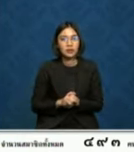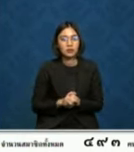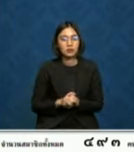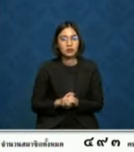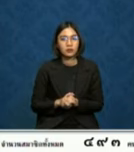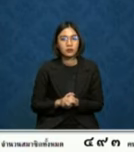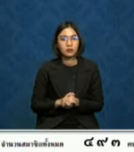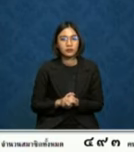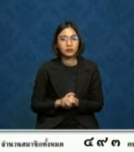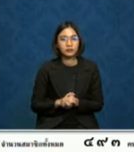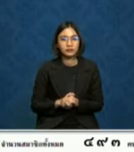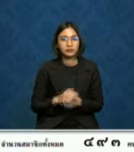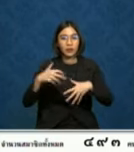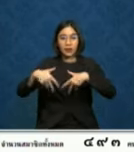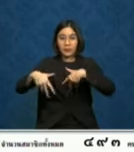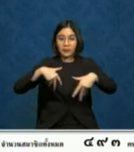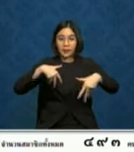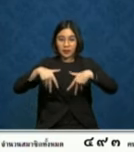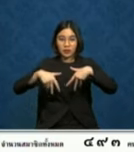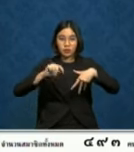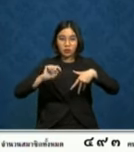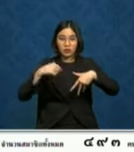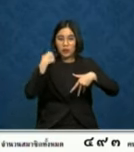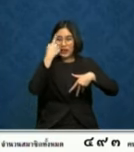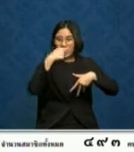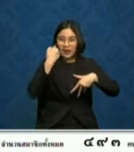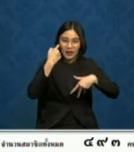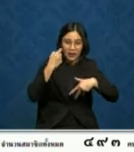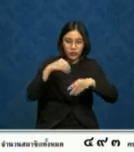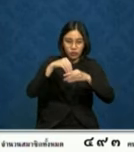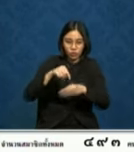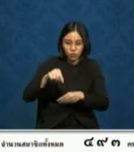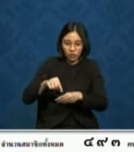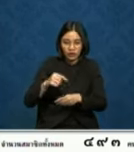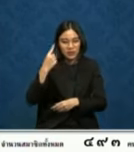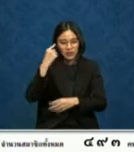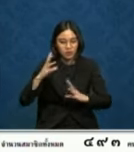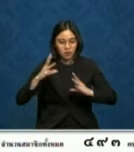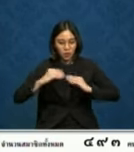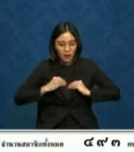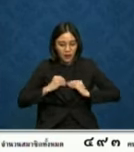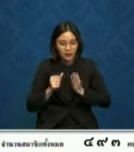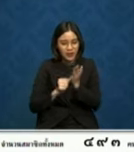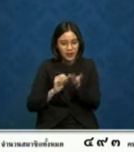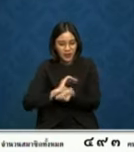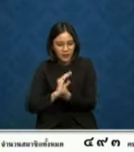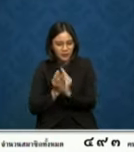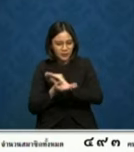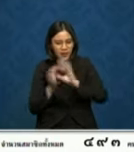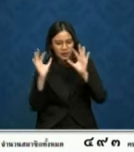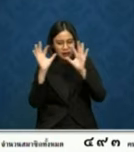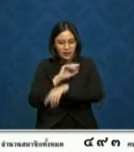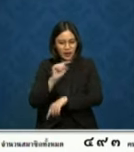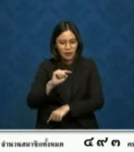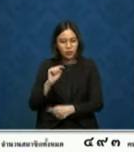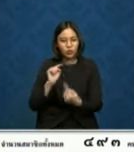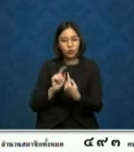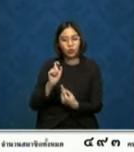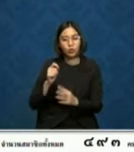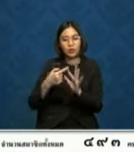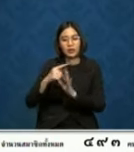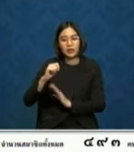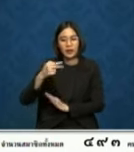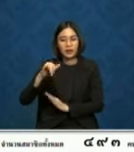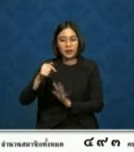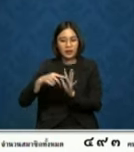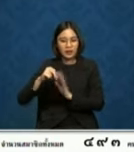พอพี่น้องประชาชนในพื้นที่ผู้มีสุนได้สูนเสียเนี่ยเห็นชอบกับการปรับปรุงแนวเขตดูเสมือนว่าทางอุทยานแห่งชาติเอง